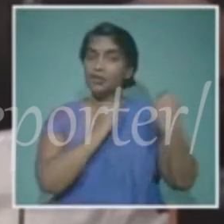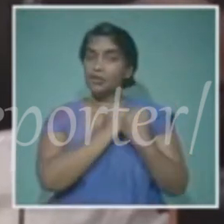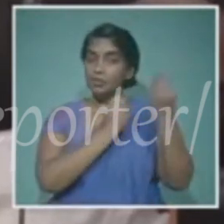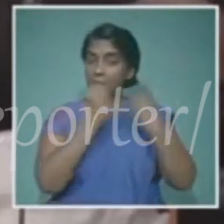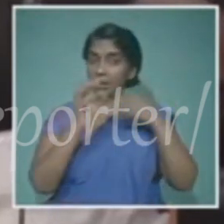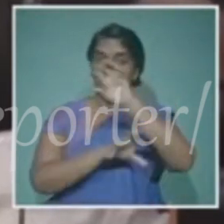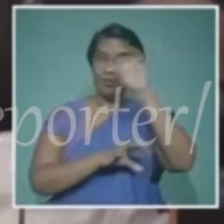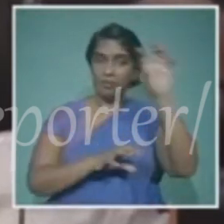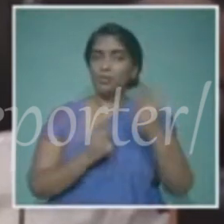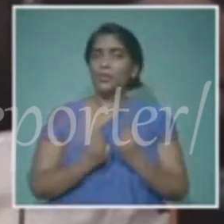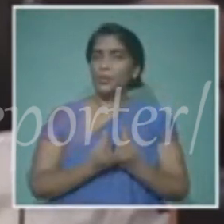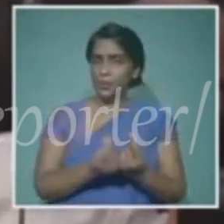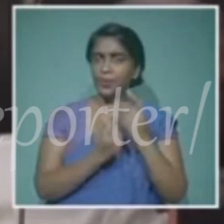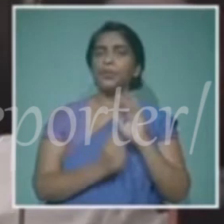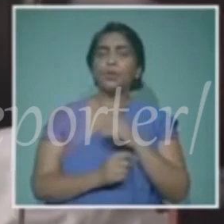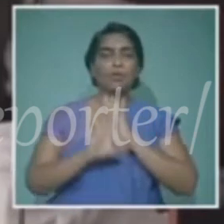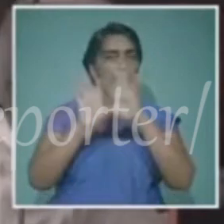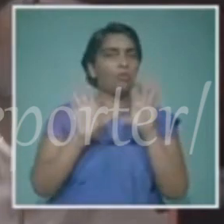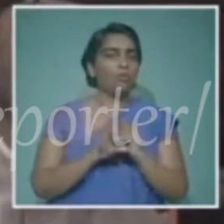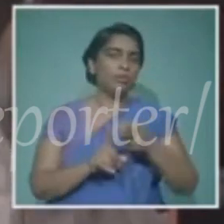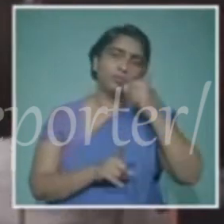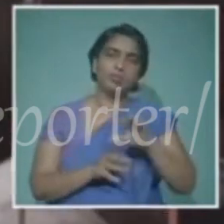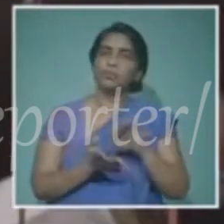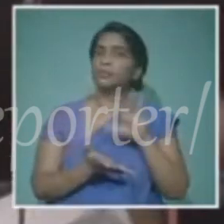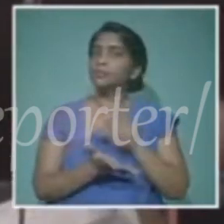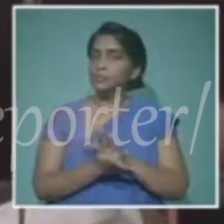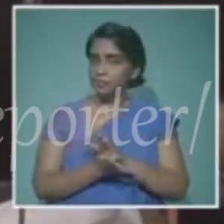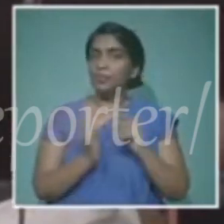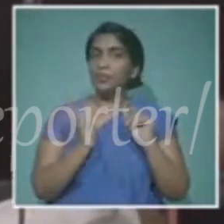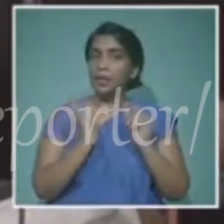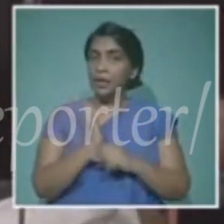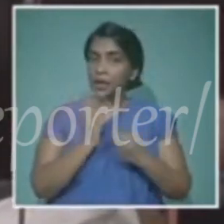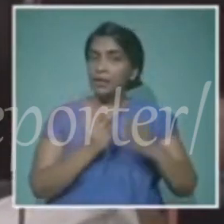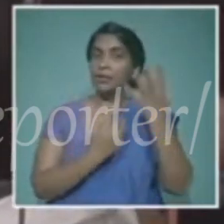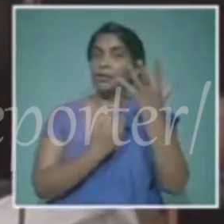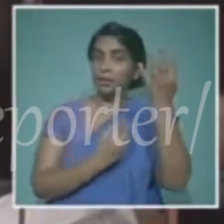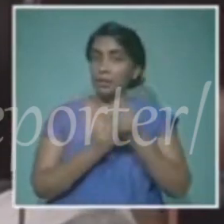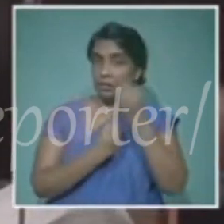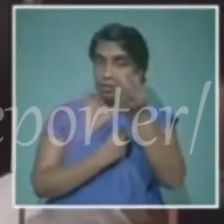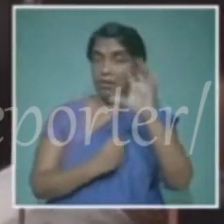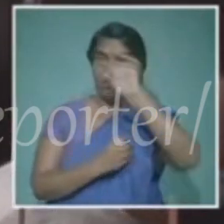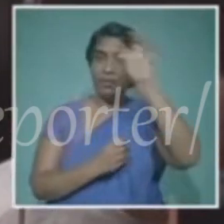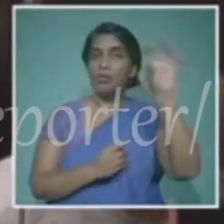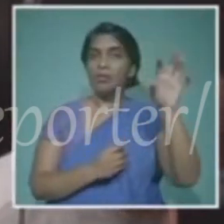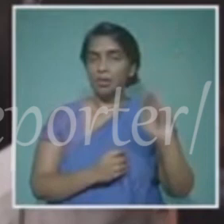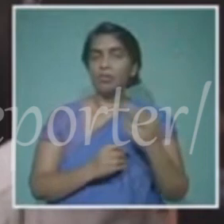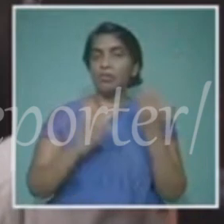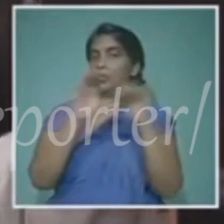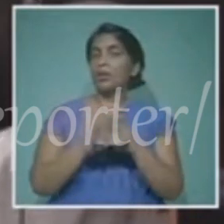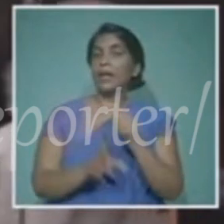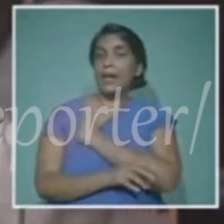සමග හැකි ඉක්මනින් පොදු එංගතාවයකට එළඹීම. ණය ලබා දී ඇති අනෙකුත් රටවල් නියෝජනය